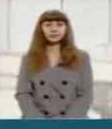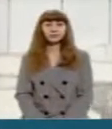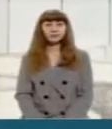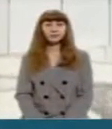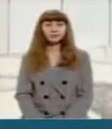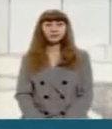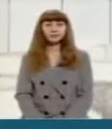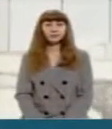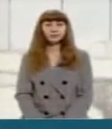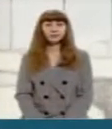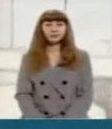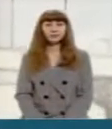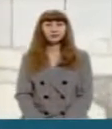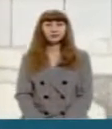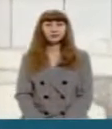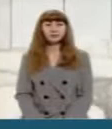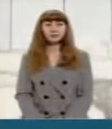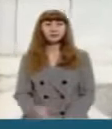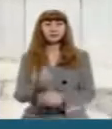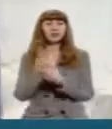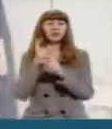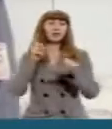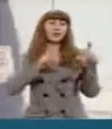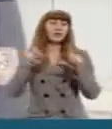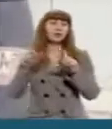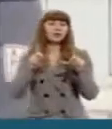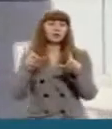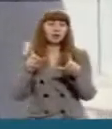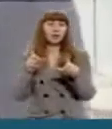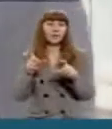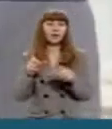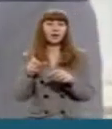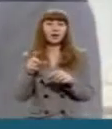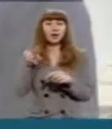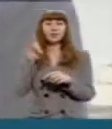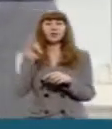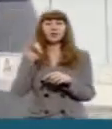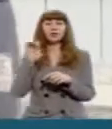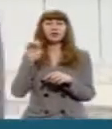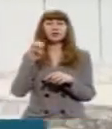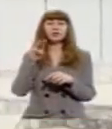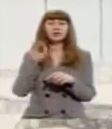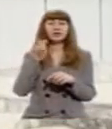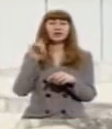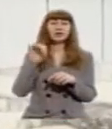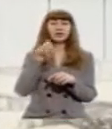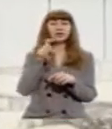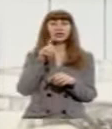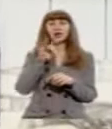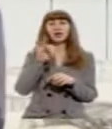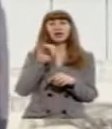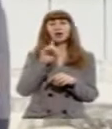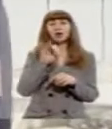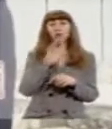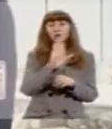постановления 33-го. Біз облыстық бас санитарлық дәрігердің қаулысы бойынша жұмыстар жүргізіп жатырмыз. Яғни азық-түлік дүкенінен басқа